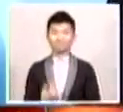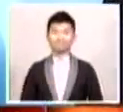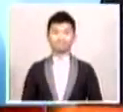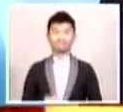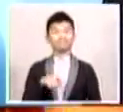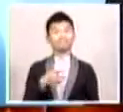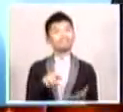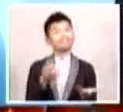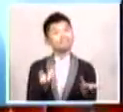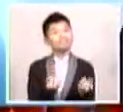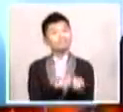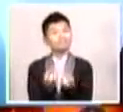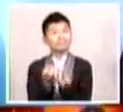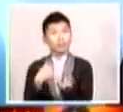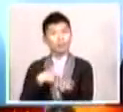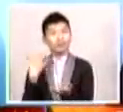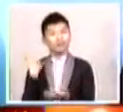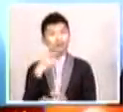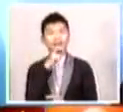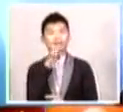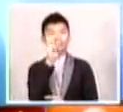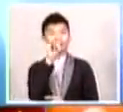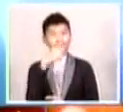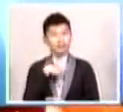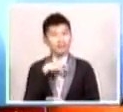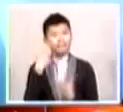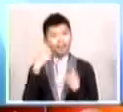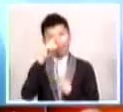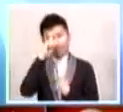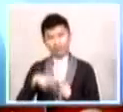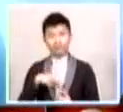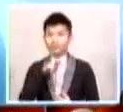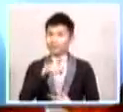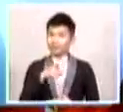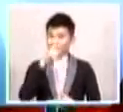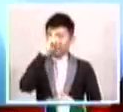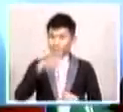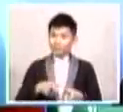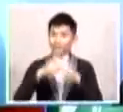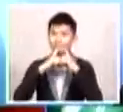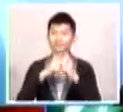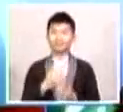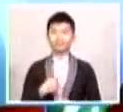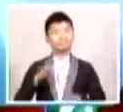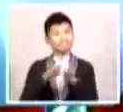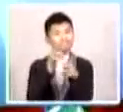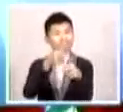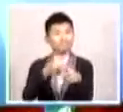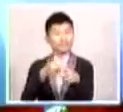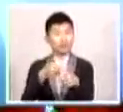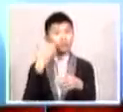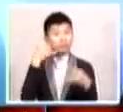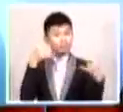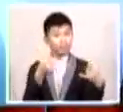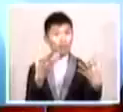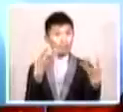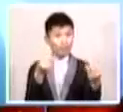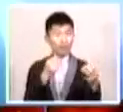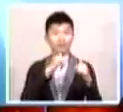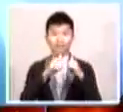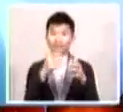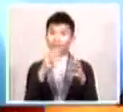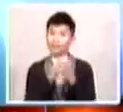象让20多岁的我从绝望中看到希望。我开始相信，没有任何敌对的人民和敌对的